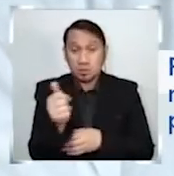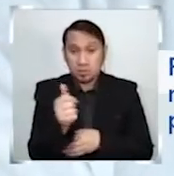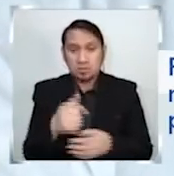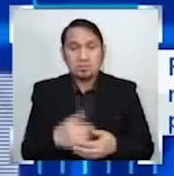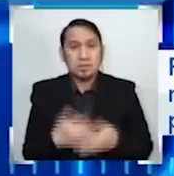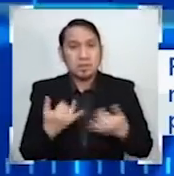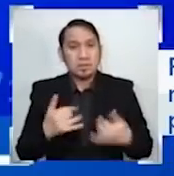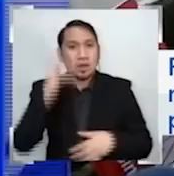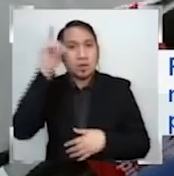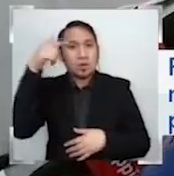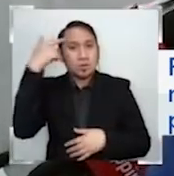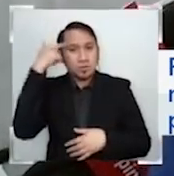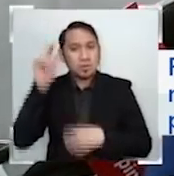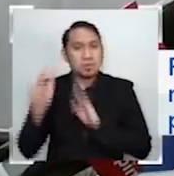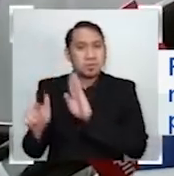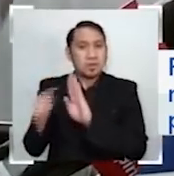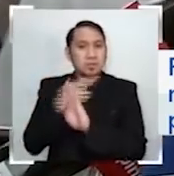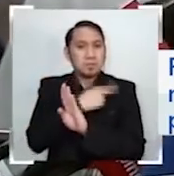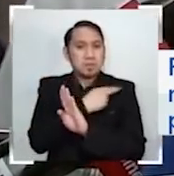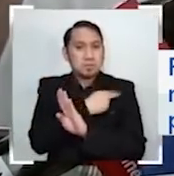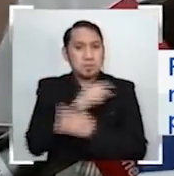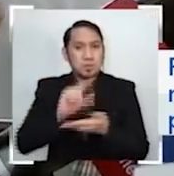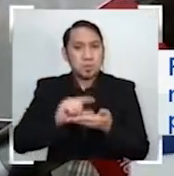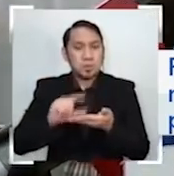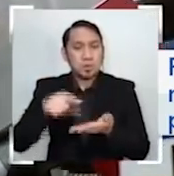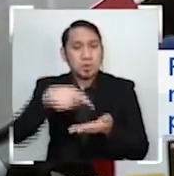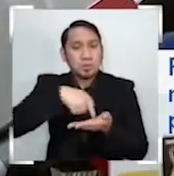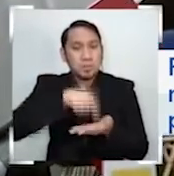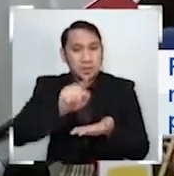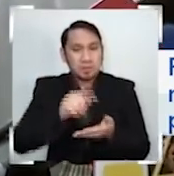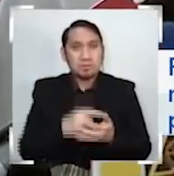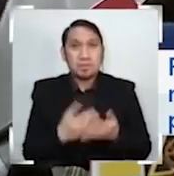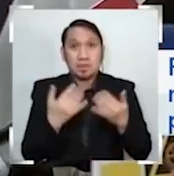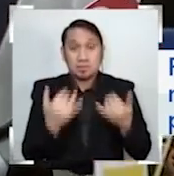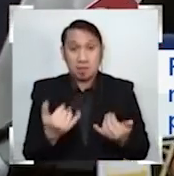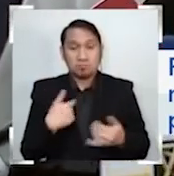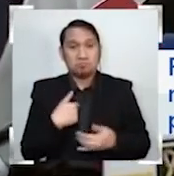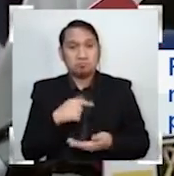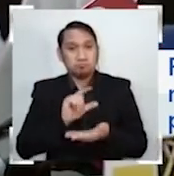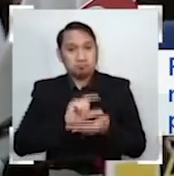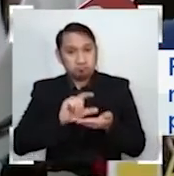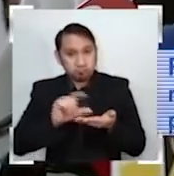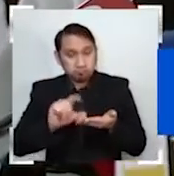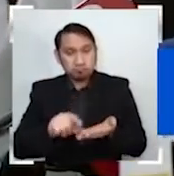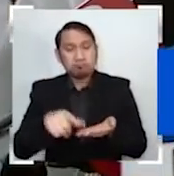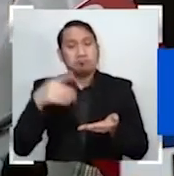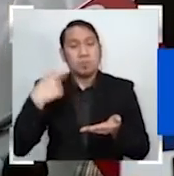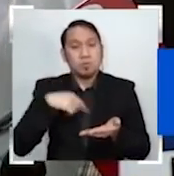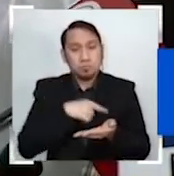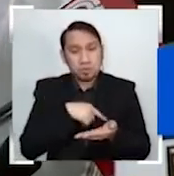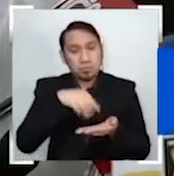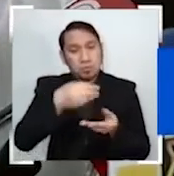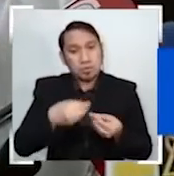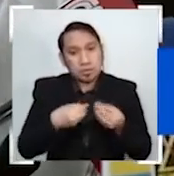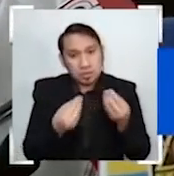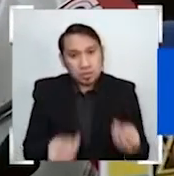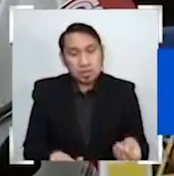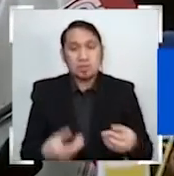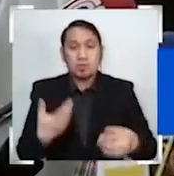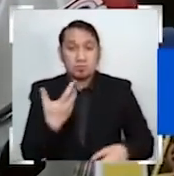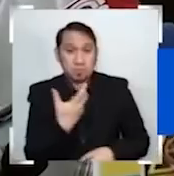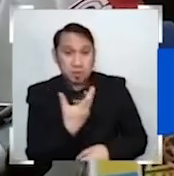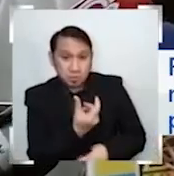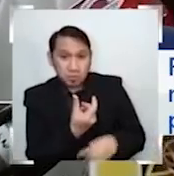mga bakuna. Una-una, yung bakuna tayo magsusupply. Yung ancillaries, yung mga